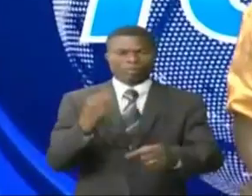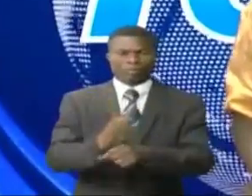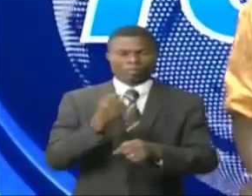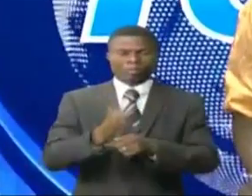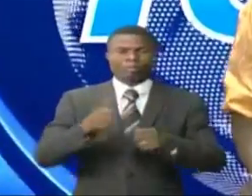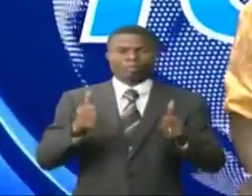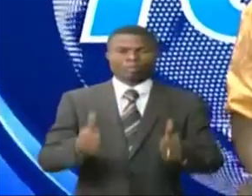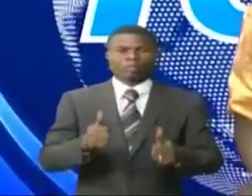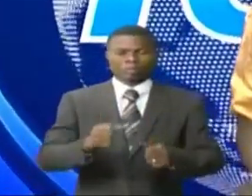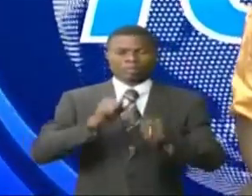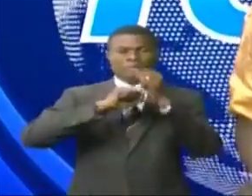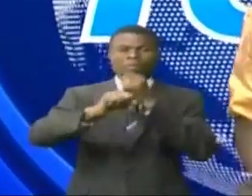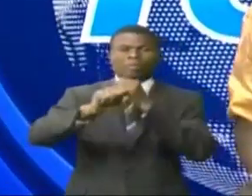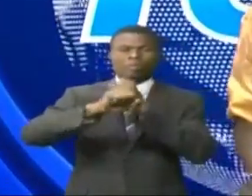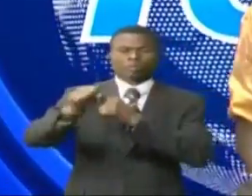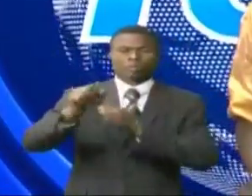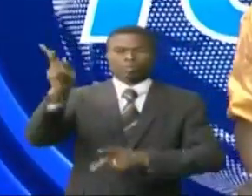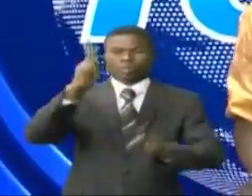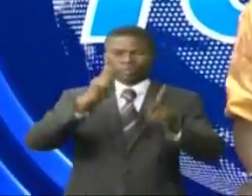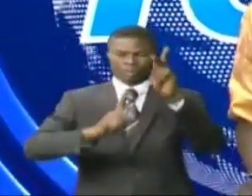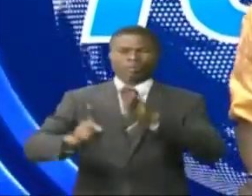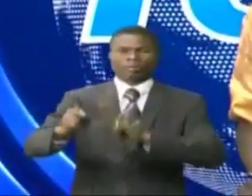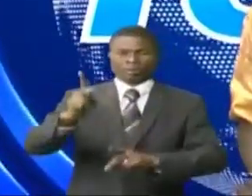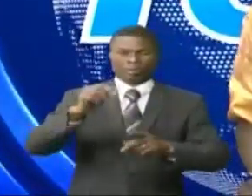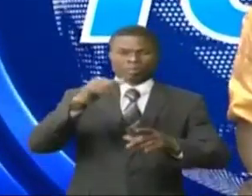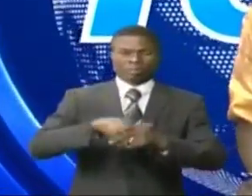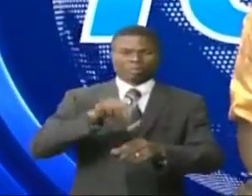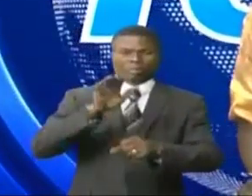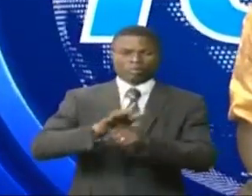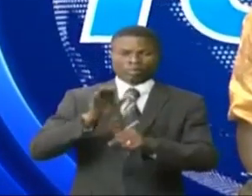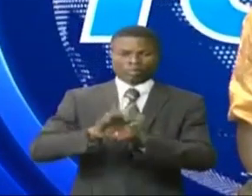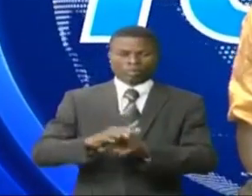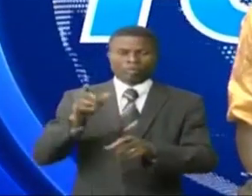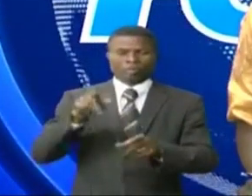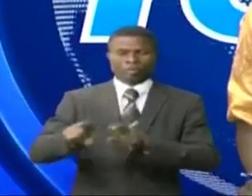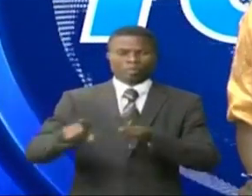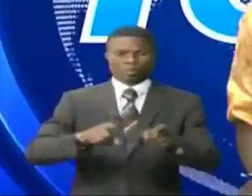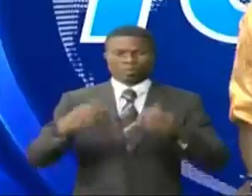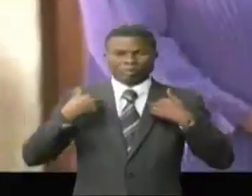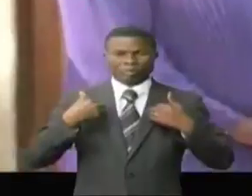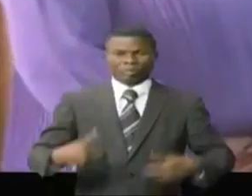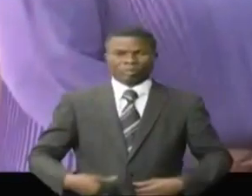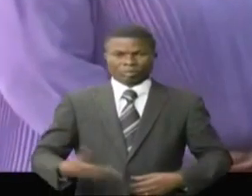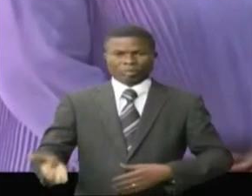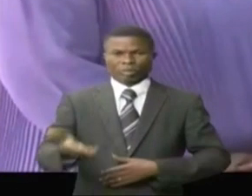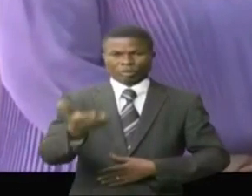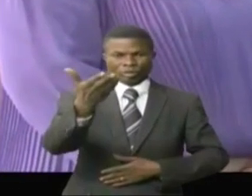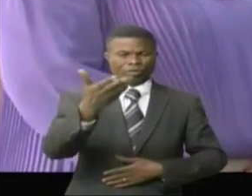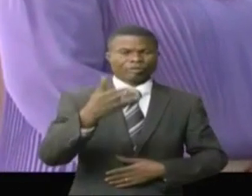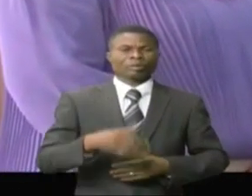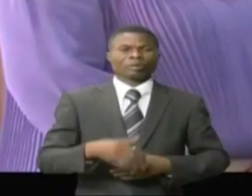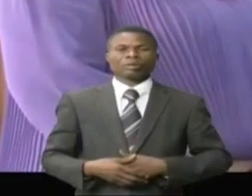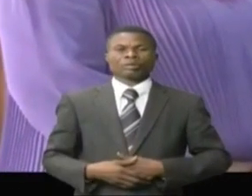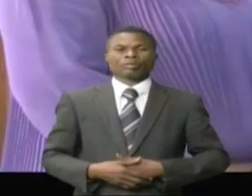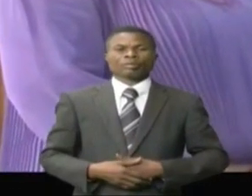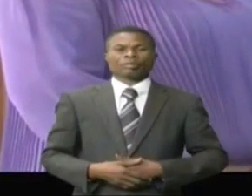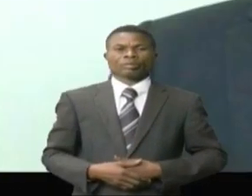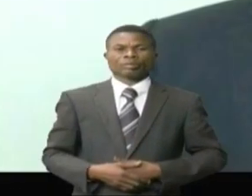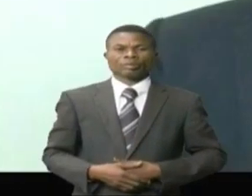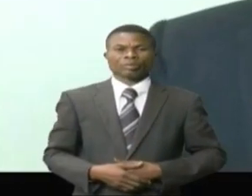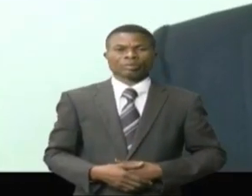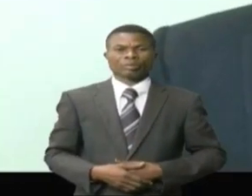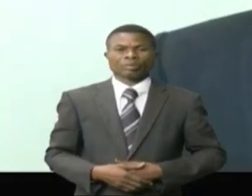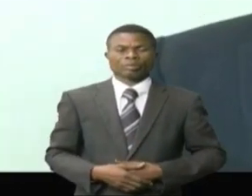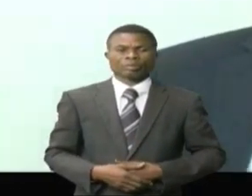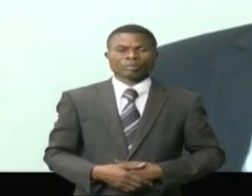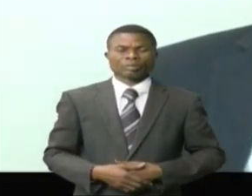son travail de sensibilisation de la population dans différents domaines de la santé. La division provinciale de la santé des PES Kasaï oriental